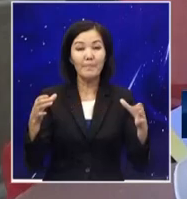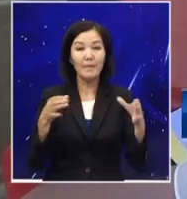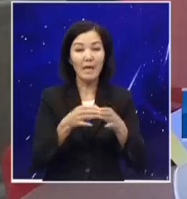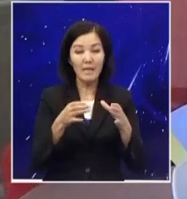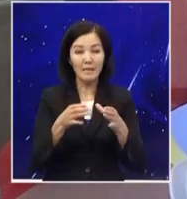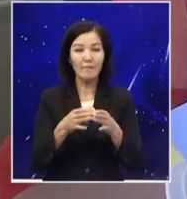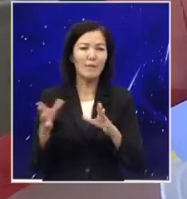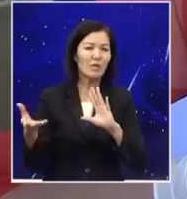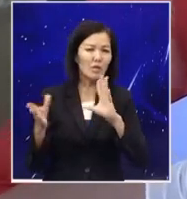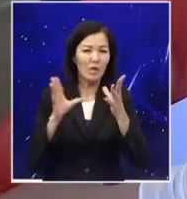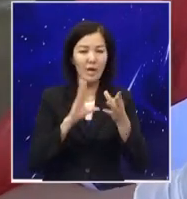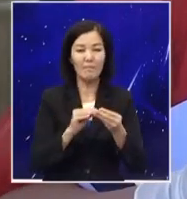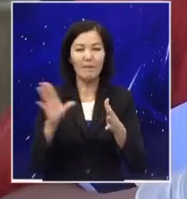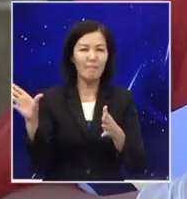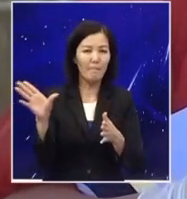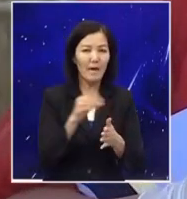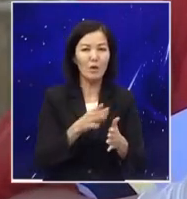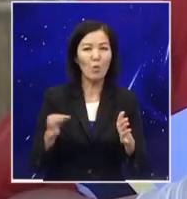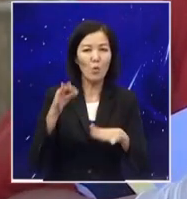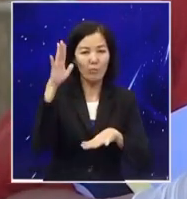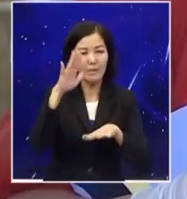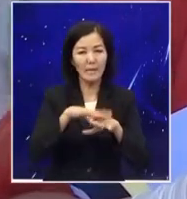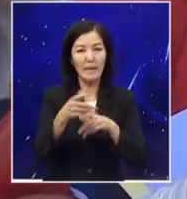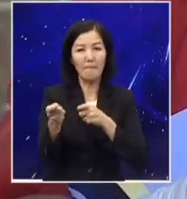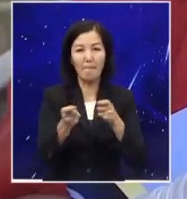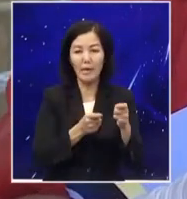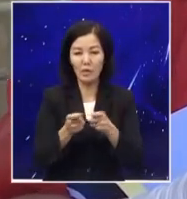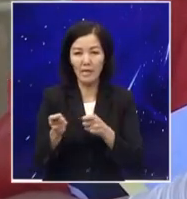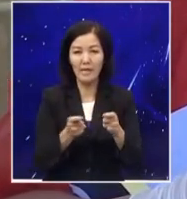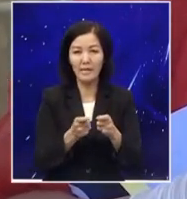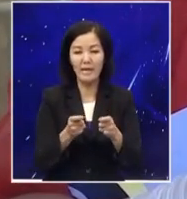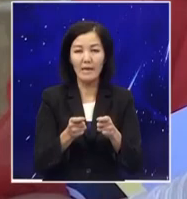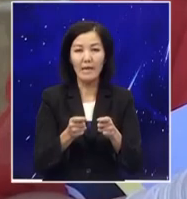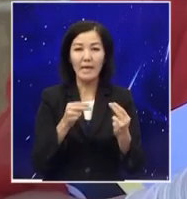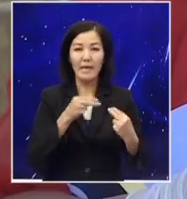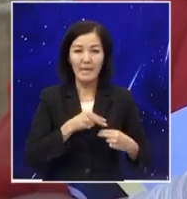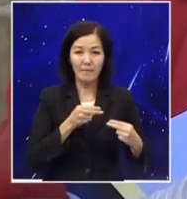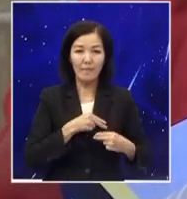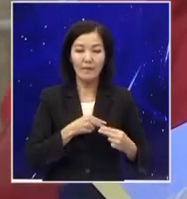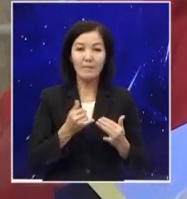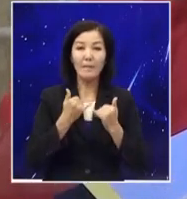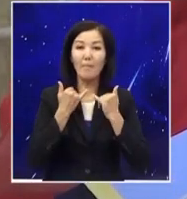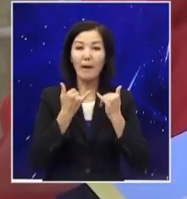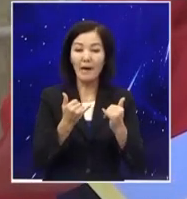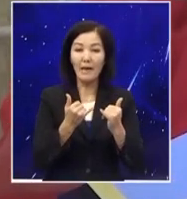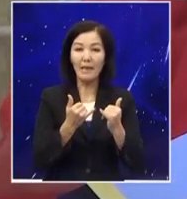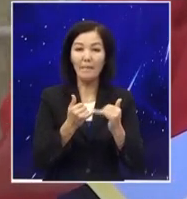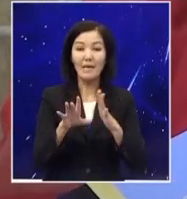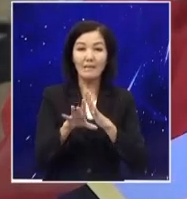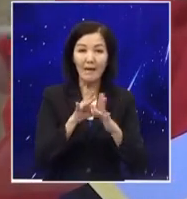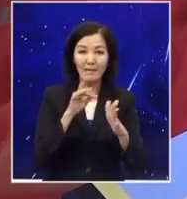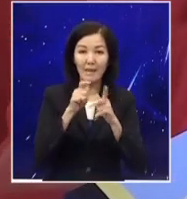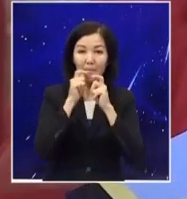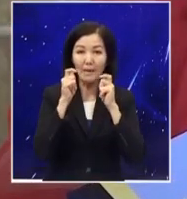Коллективіме, жалпы осы облыс басшыларына, аудан басшыларына өстіп еңбегімізді бағалап жатқан шексіз